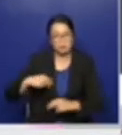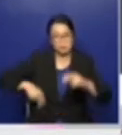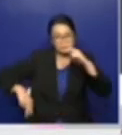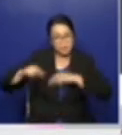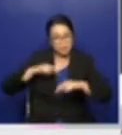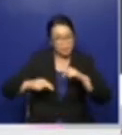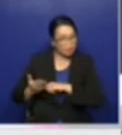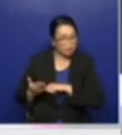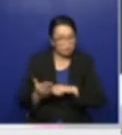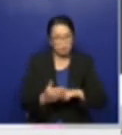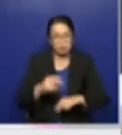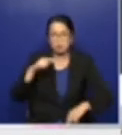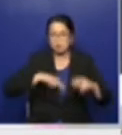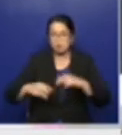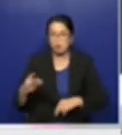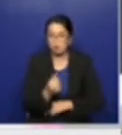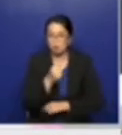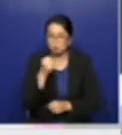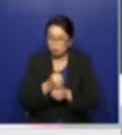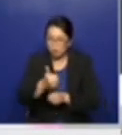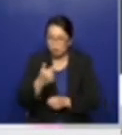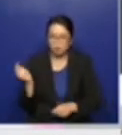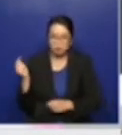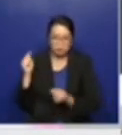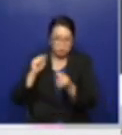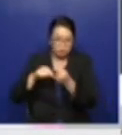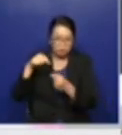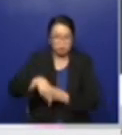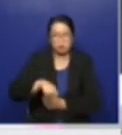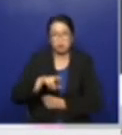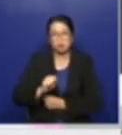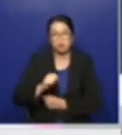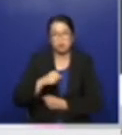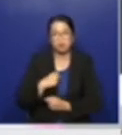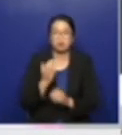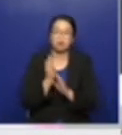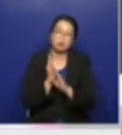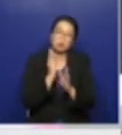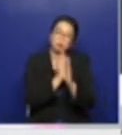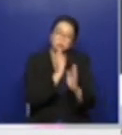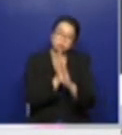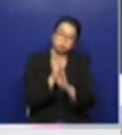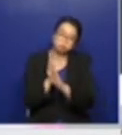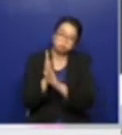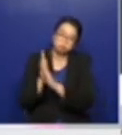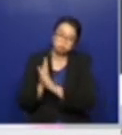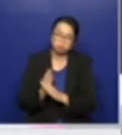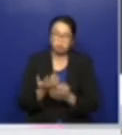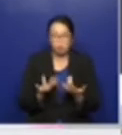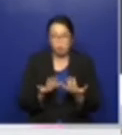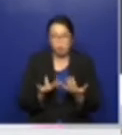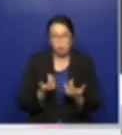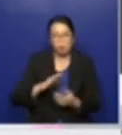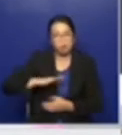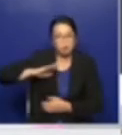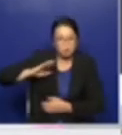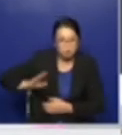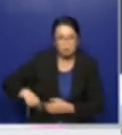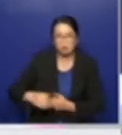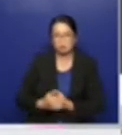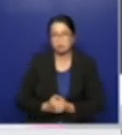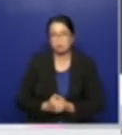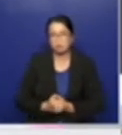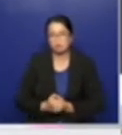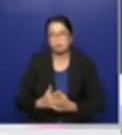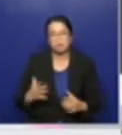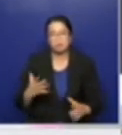เลยได้ไหมครับนี่เข้ามาในสภาเนี่ยท่านก็มาเรียงลำดับไว้ตามวาระสุดท้ายมันก็ไ